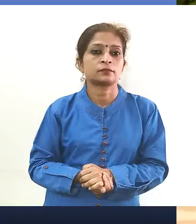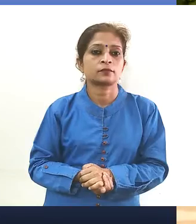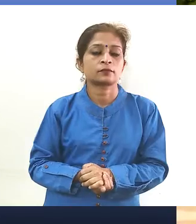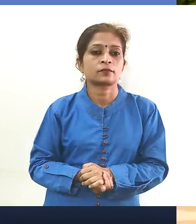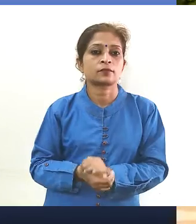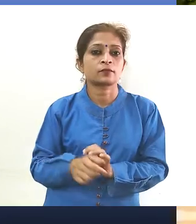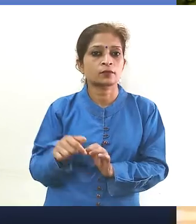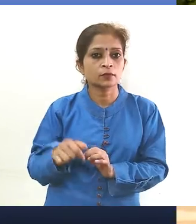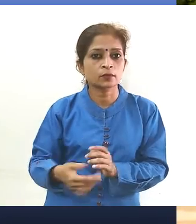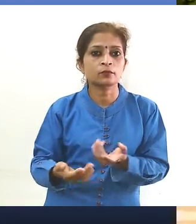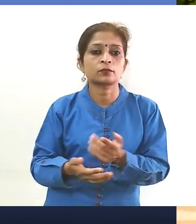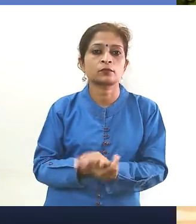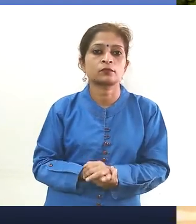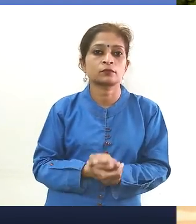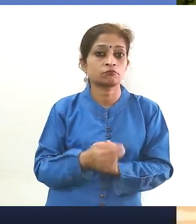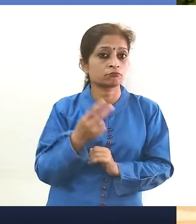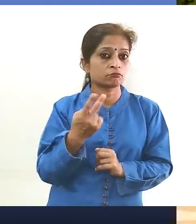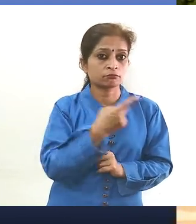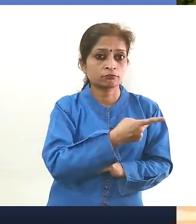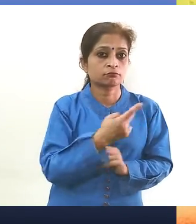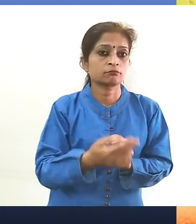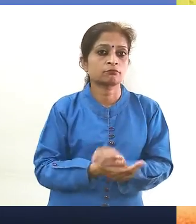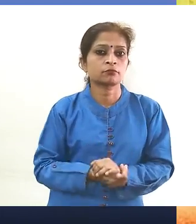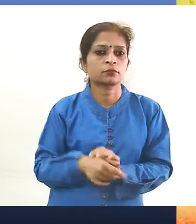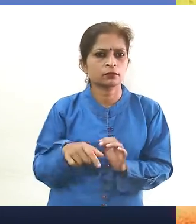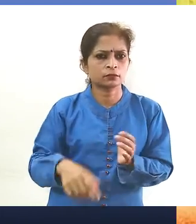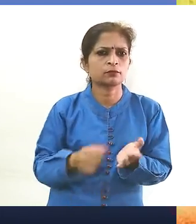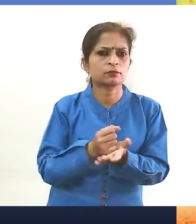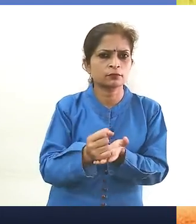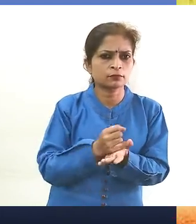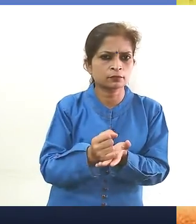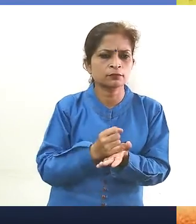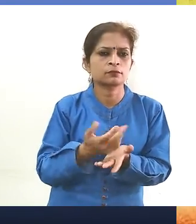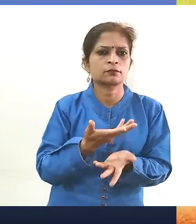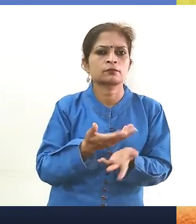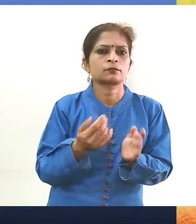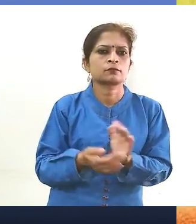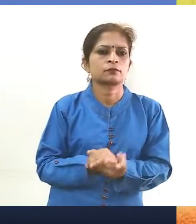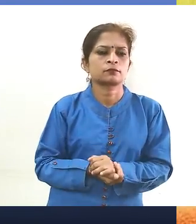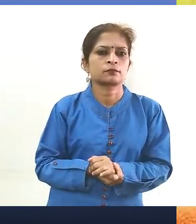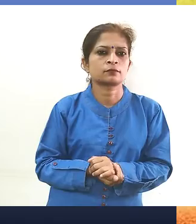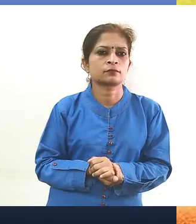पहले तो माथा ही टिक पाएगा, बाद में कोशिश करें कि थोड़ी टिक जाए।